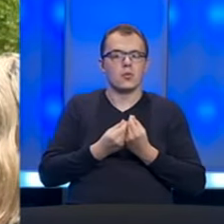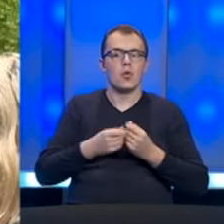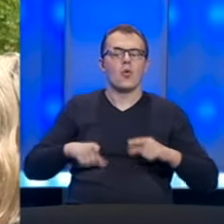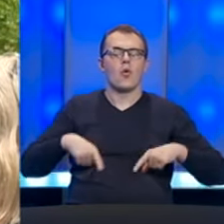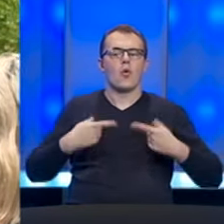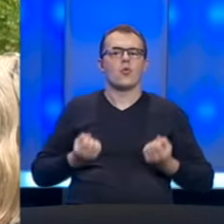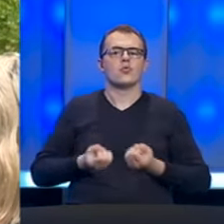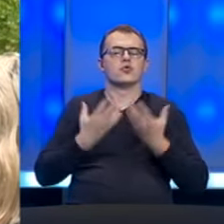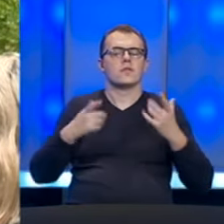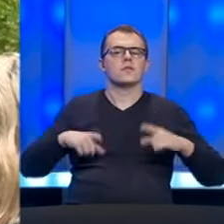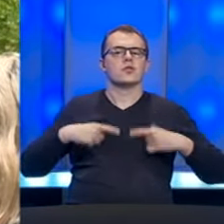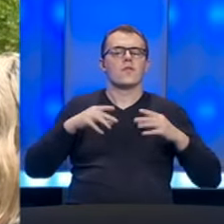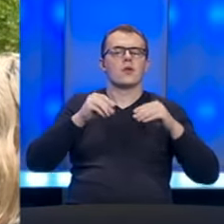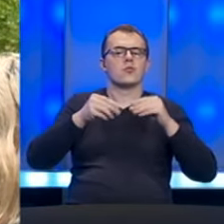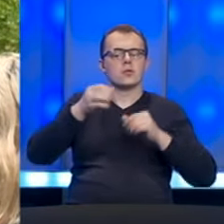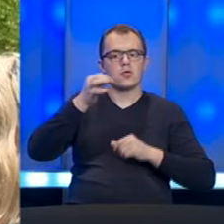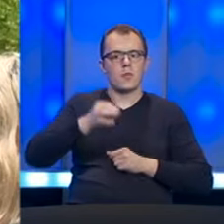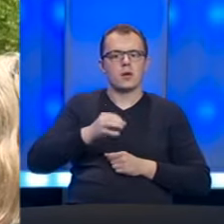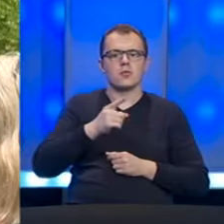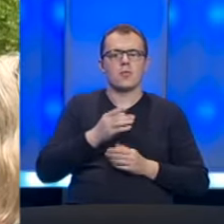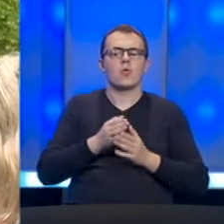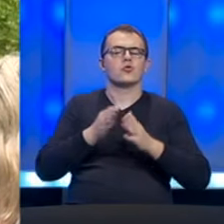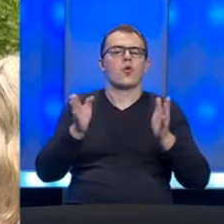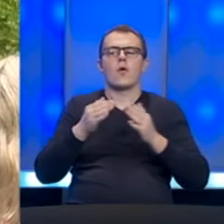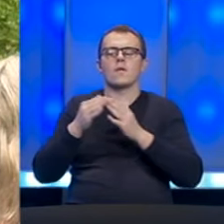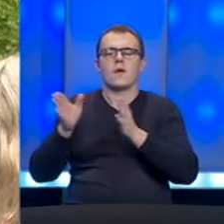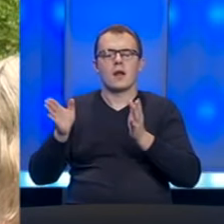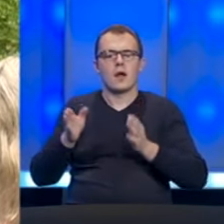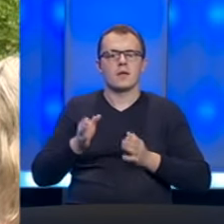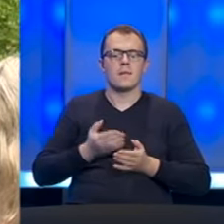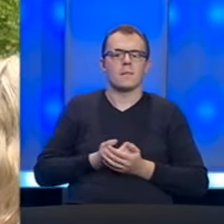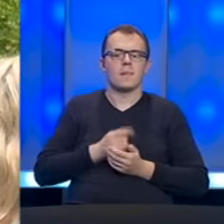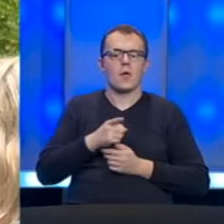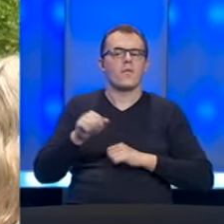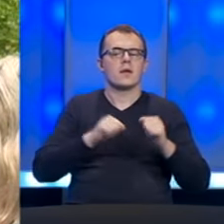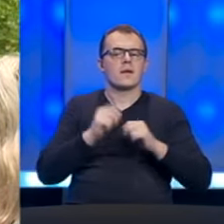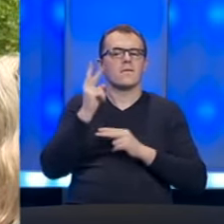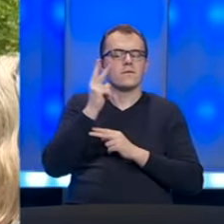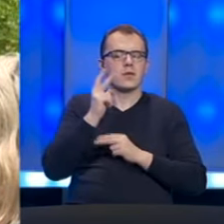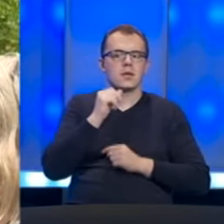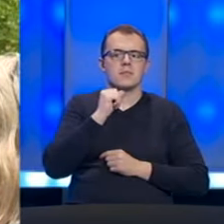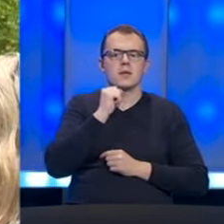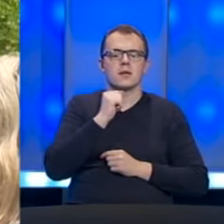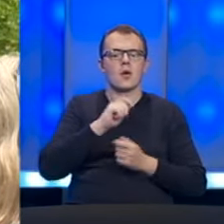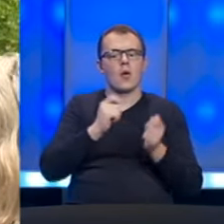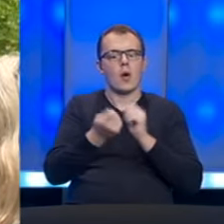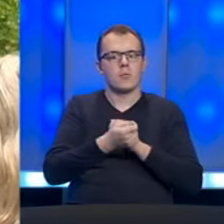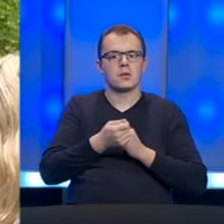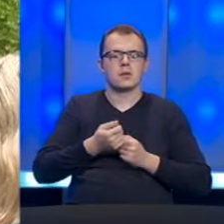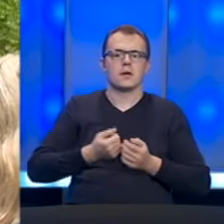oživiti život na Tuzlanskom kantonu kroz otvaranja ovih djelatnosti, obrta